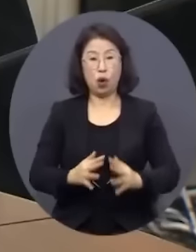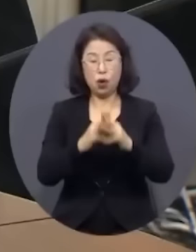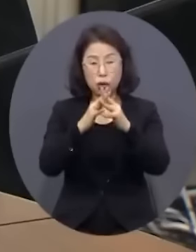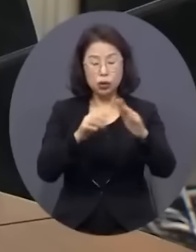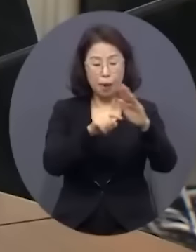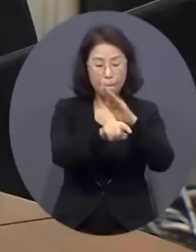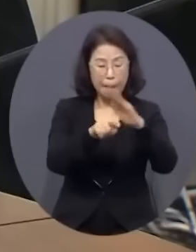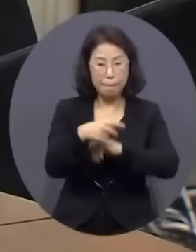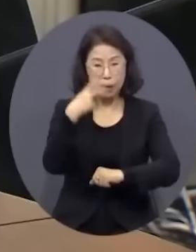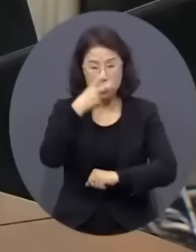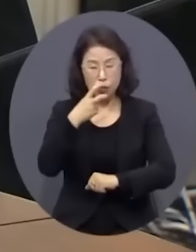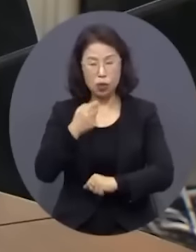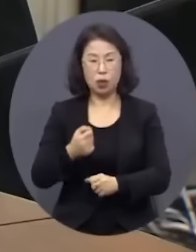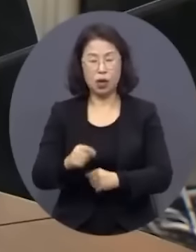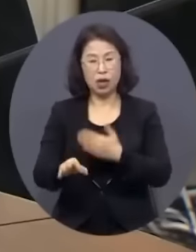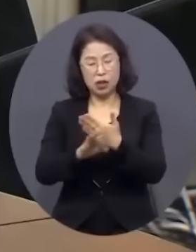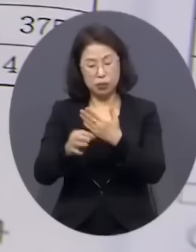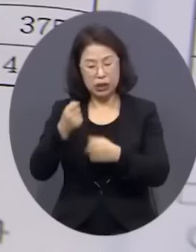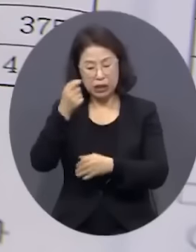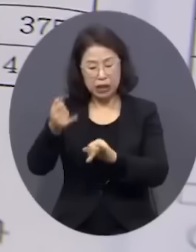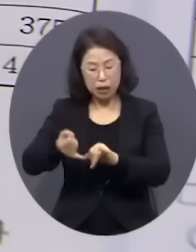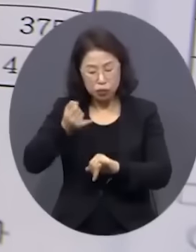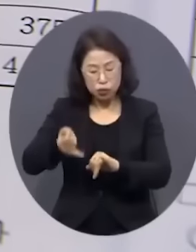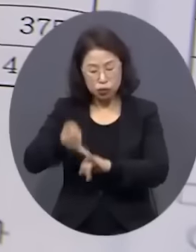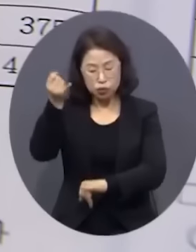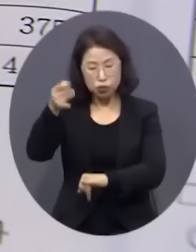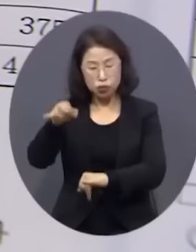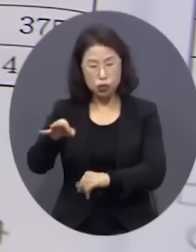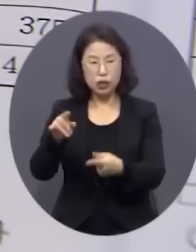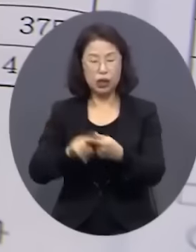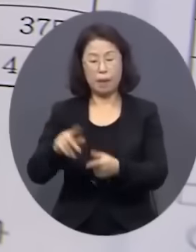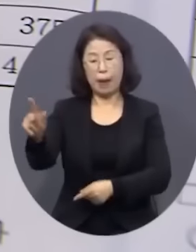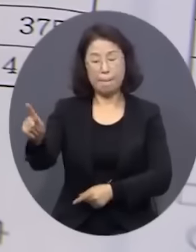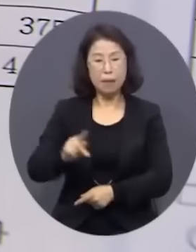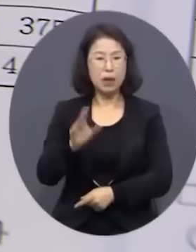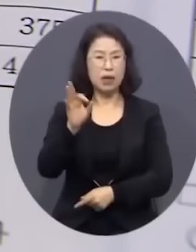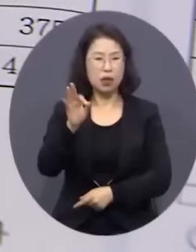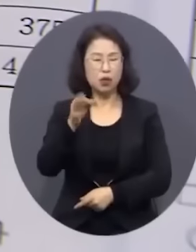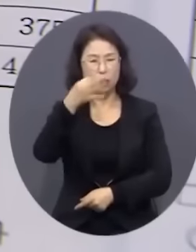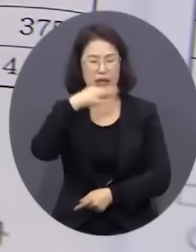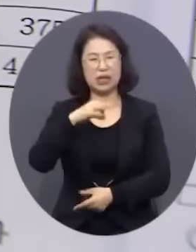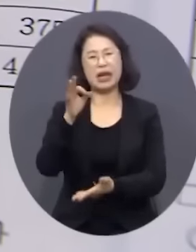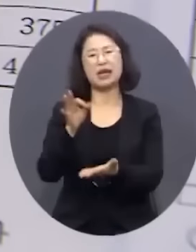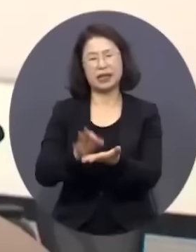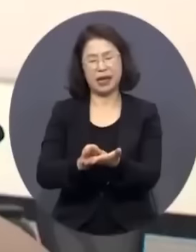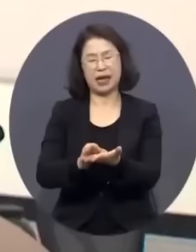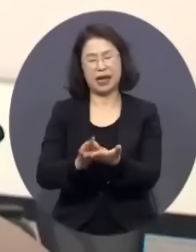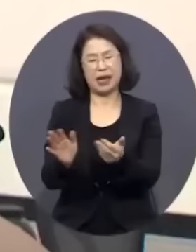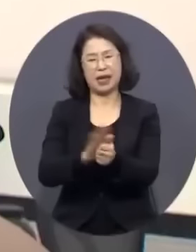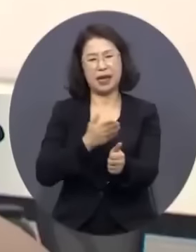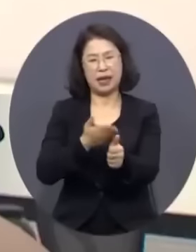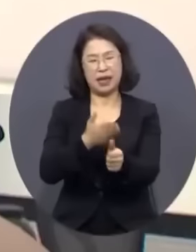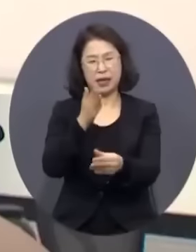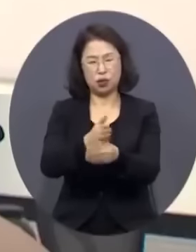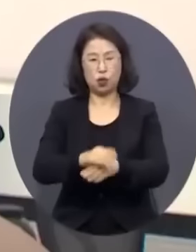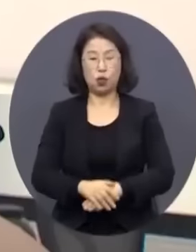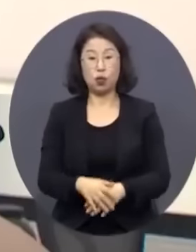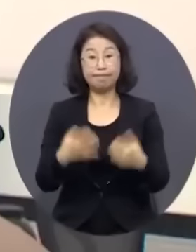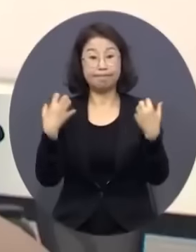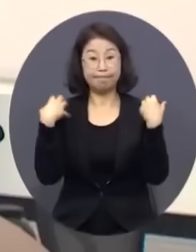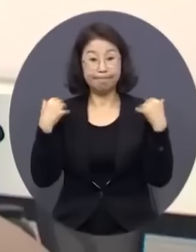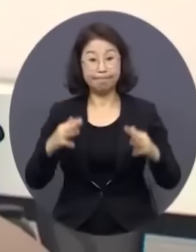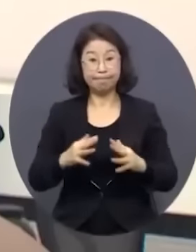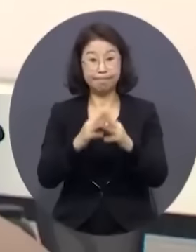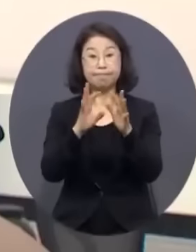점검과 일시적 체불이 생긴 사업주에게는 융자금리 인하 등을 지원하기로 했습니다. 그 광곡공사 공사장에